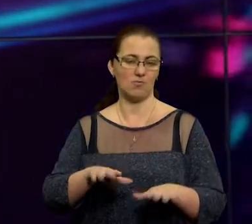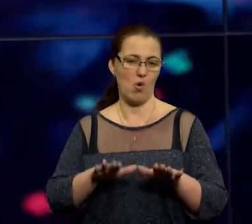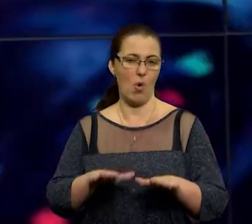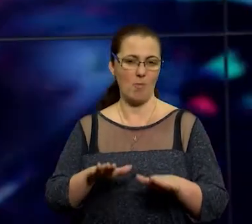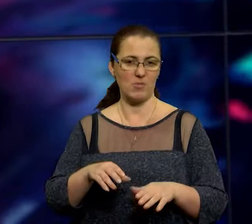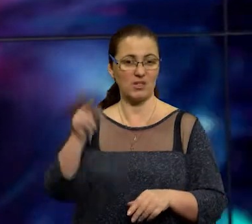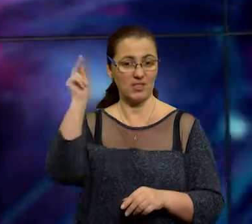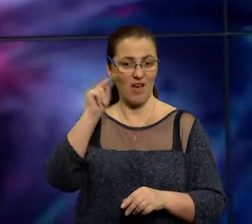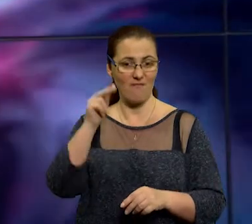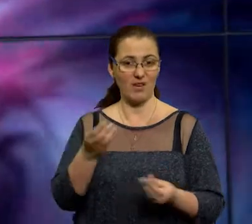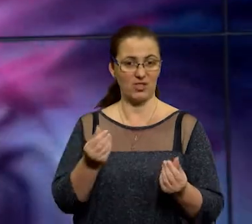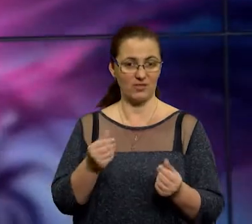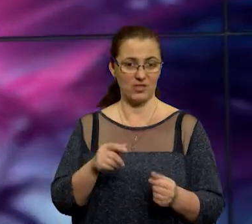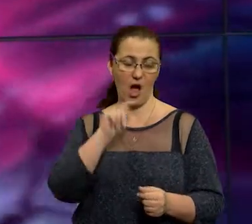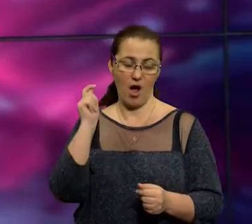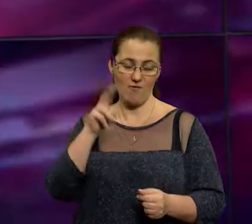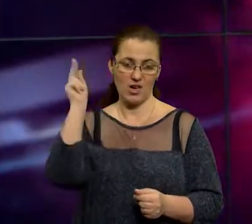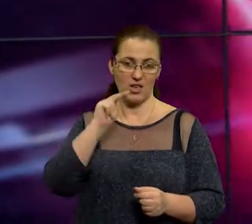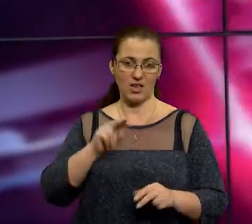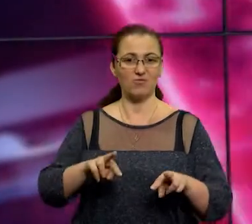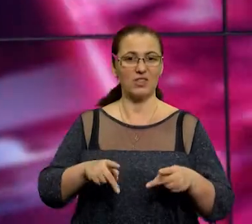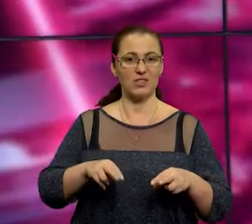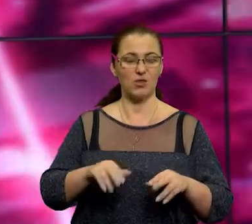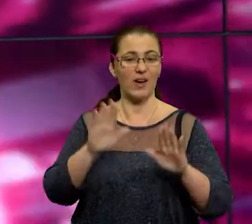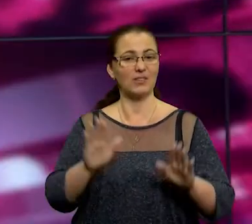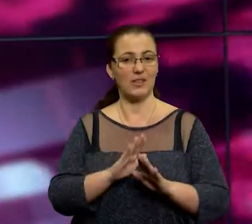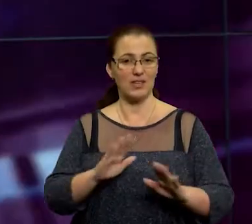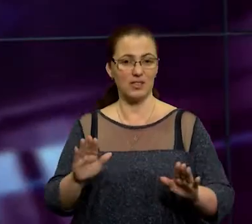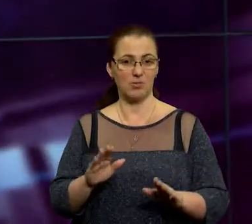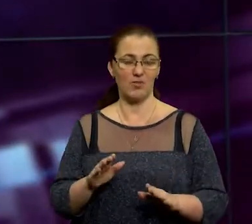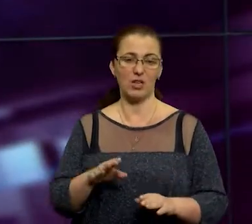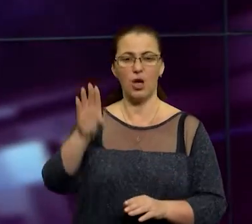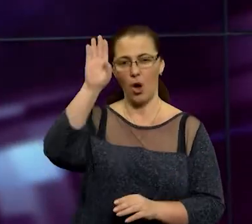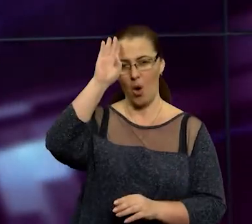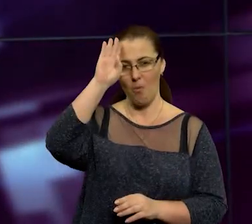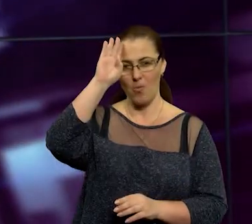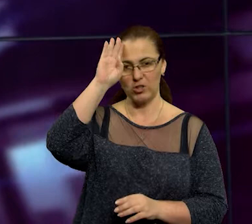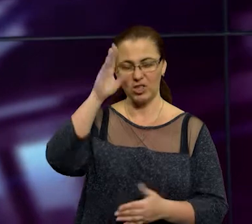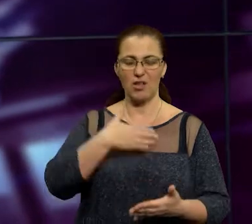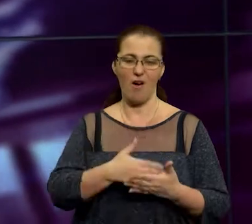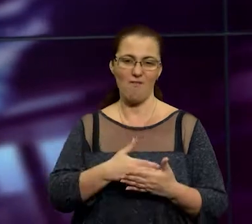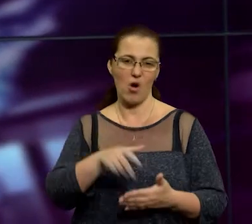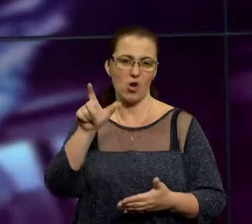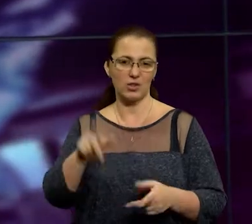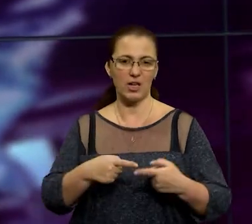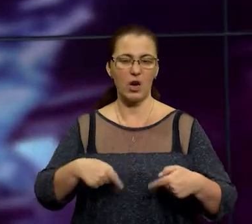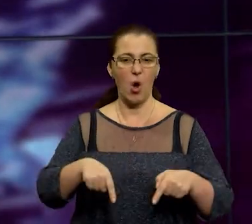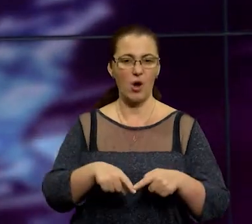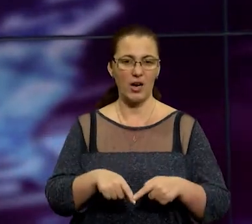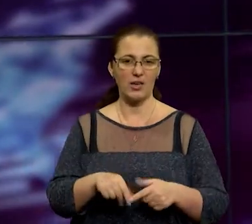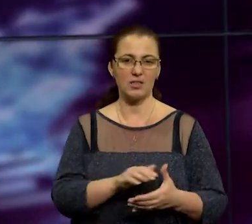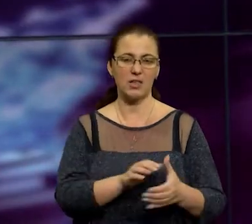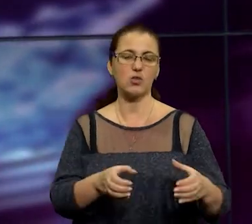Україні ж вчить танцювати гопак та співати народні пісні. Девід Альфонсо Мірамонтес – волонтер організації «Корпус миру».